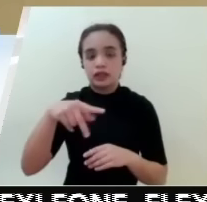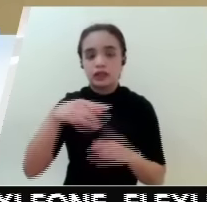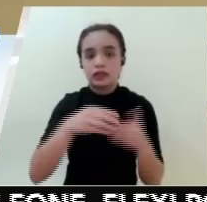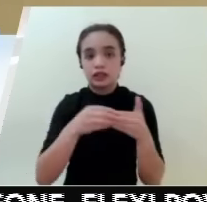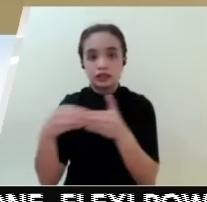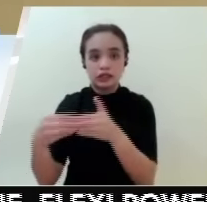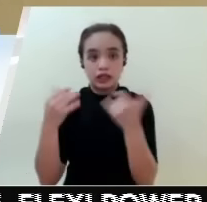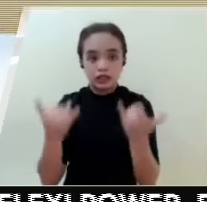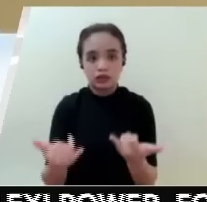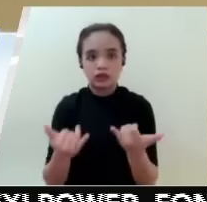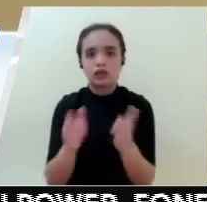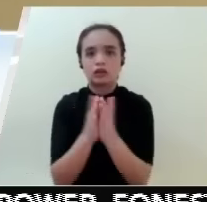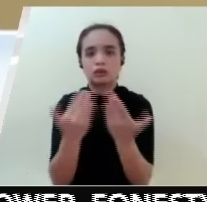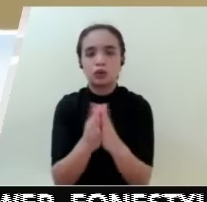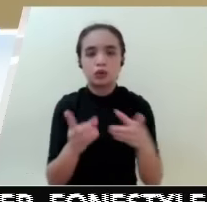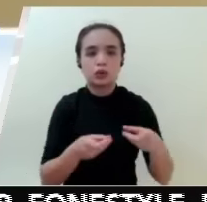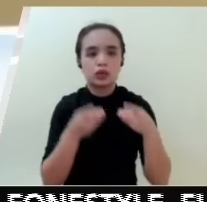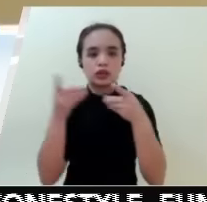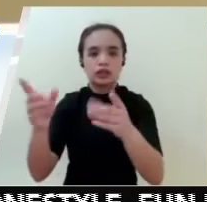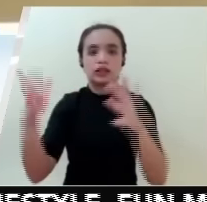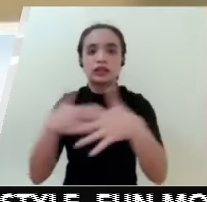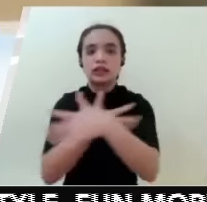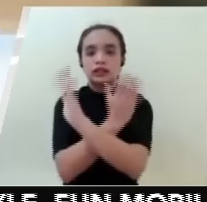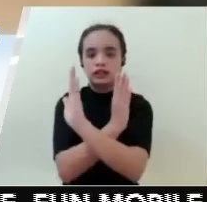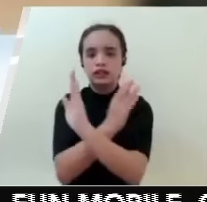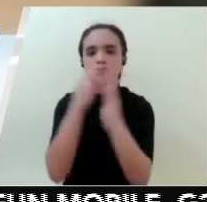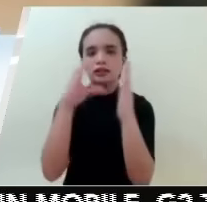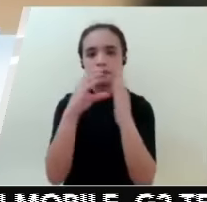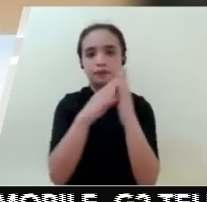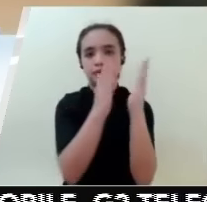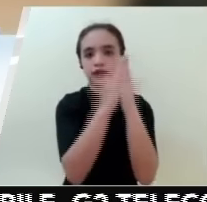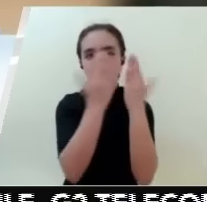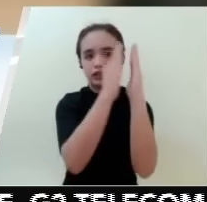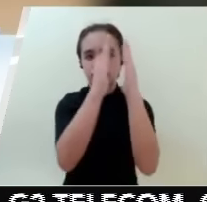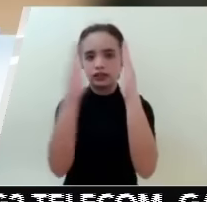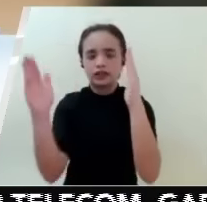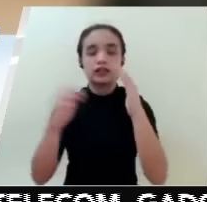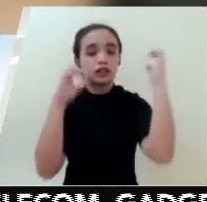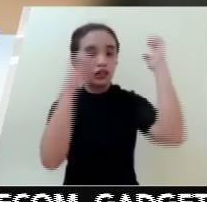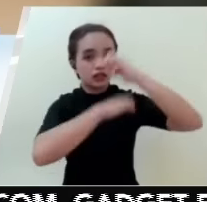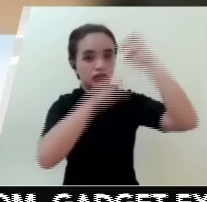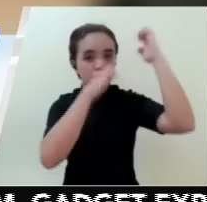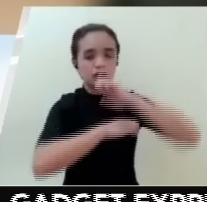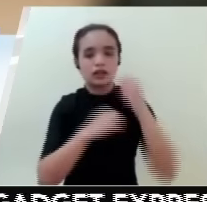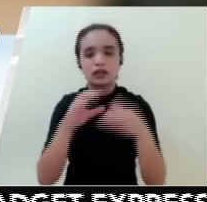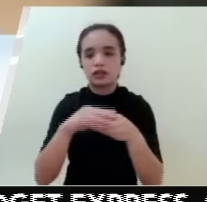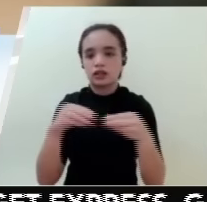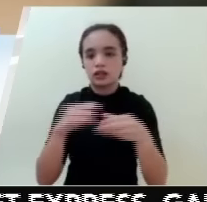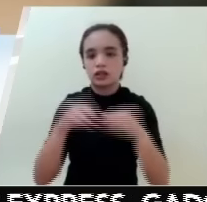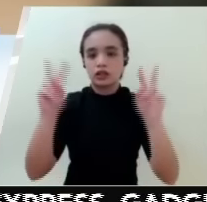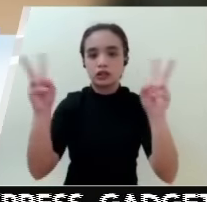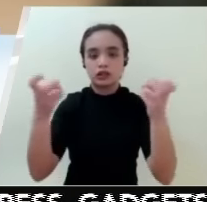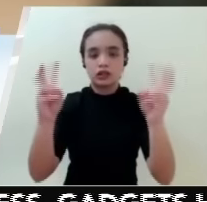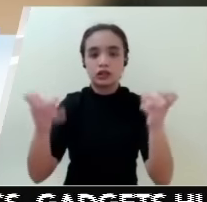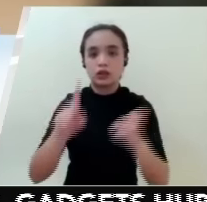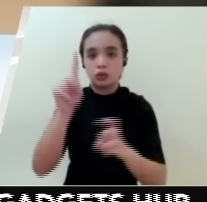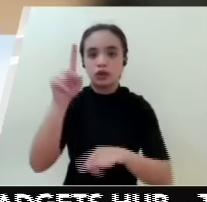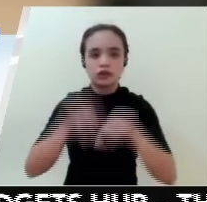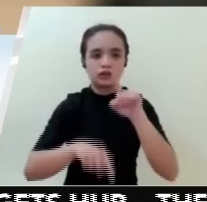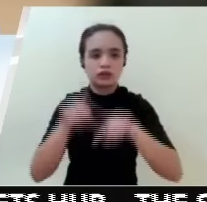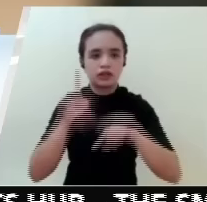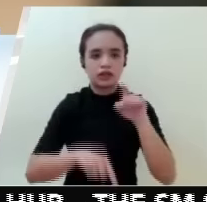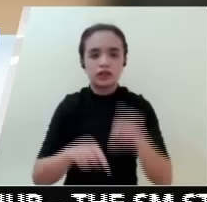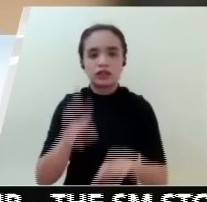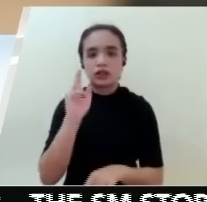sa Davao City Library and Information Center. Binasahan din niya ng kwentong pinamagatang isang kaibigan ang nasa 30 mga